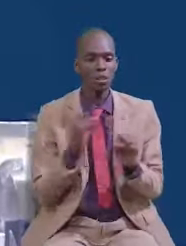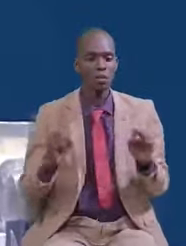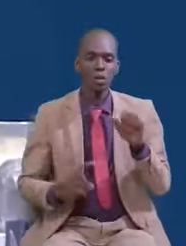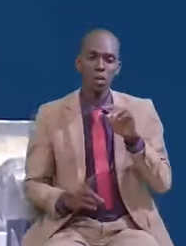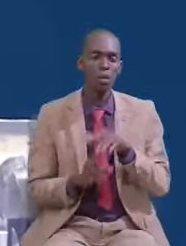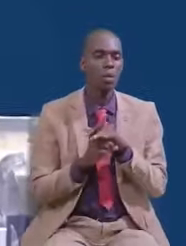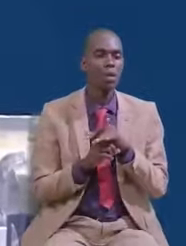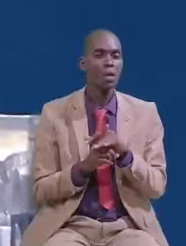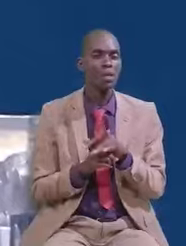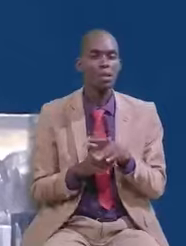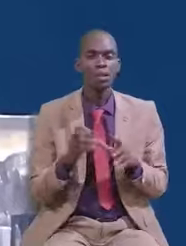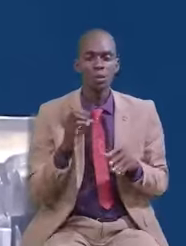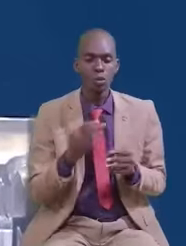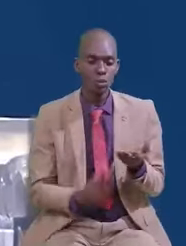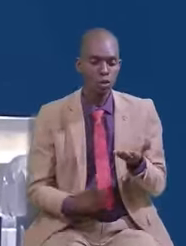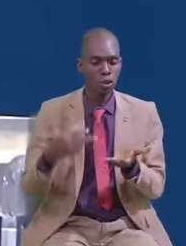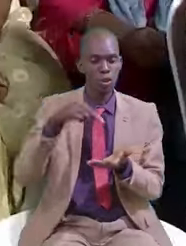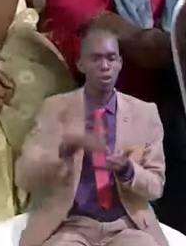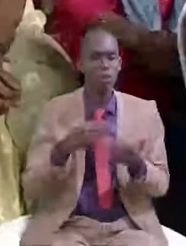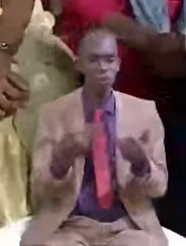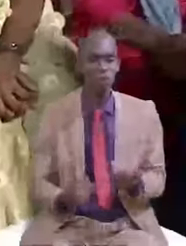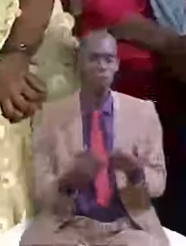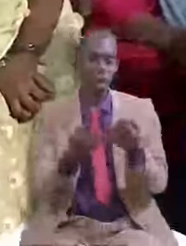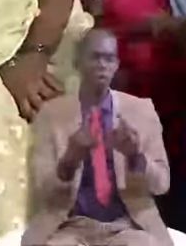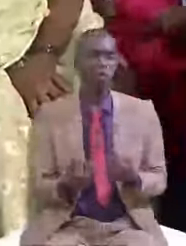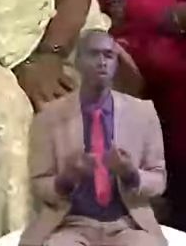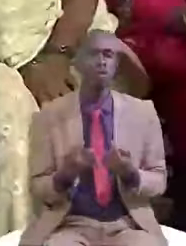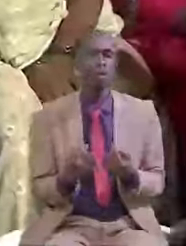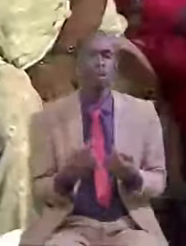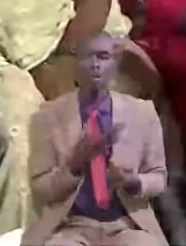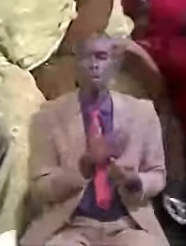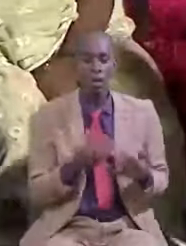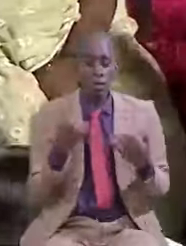dont la résurrection vient, dont la justice vient,